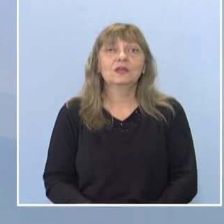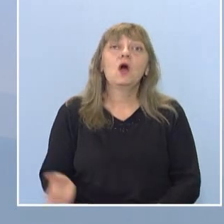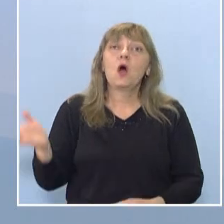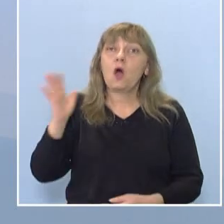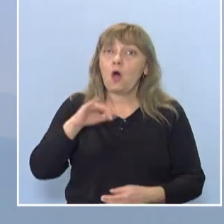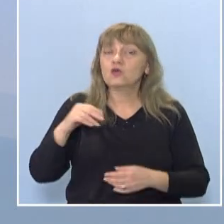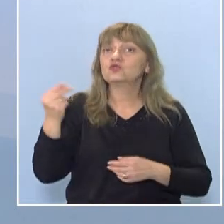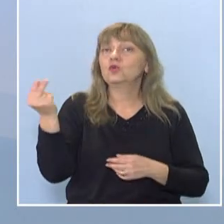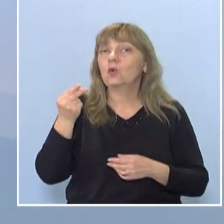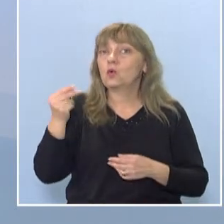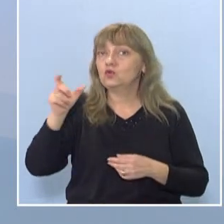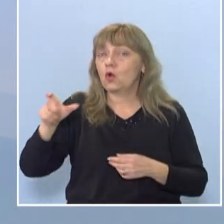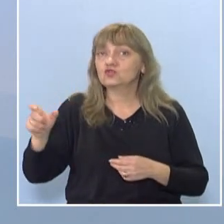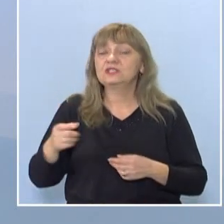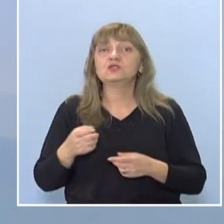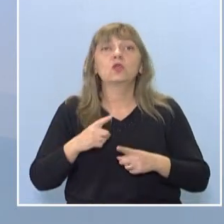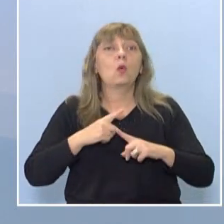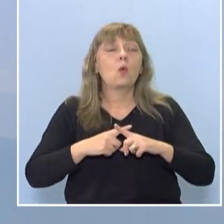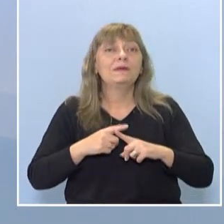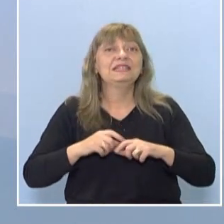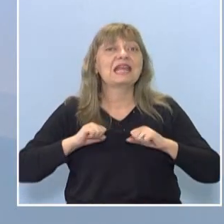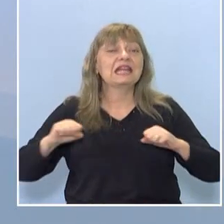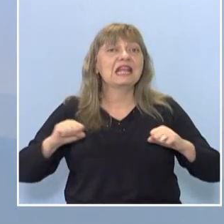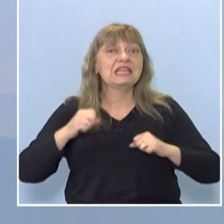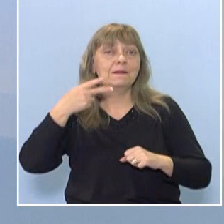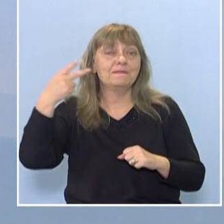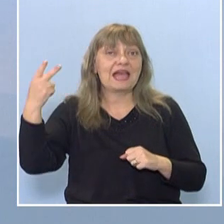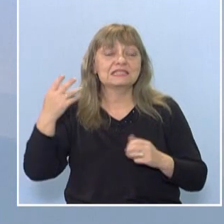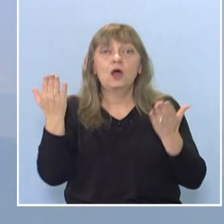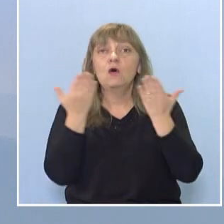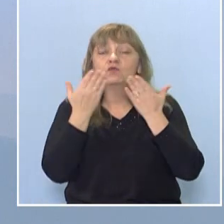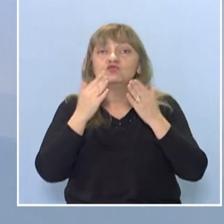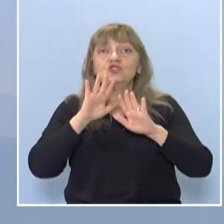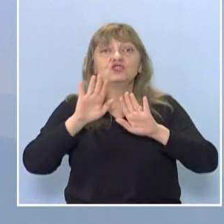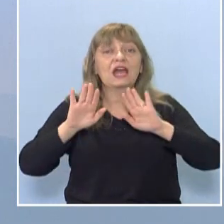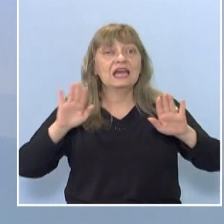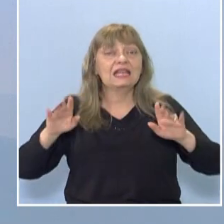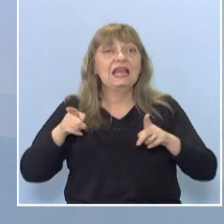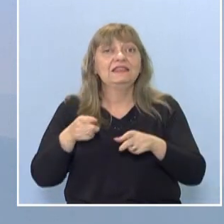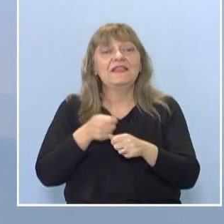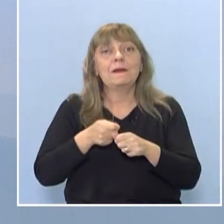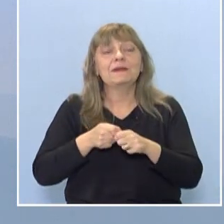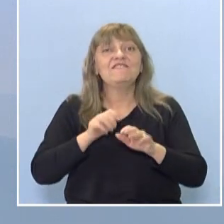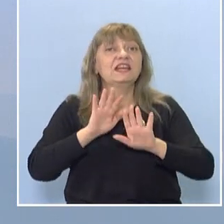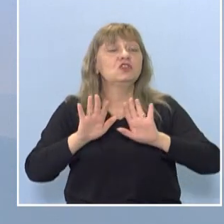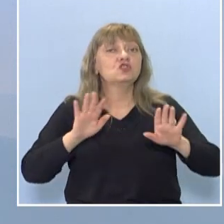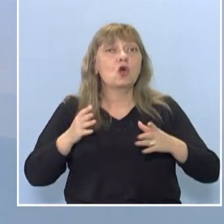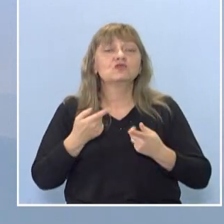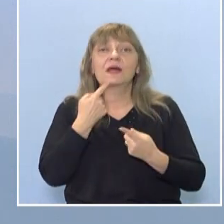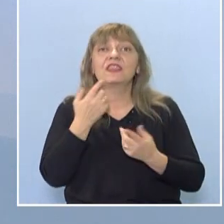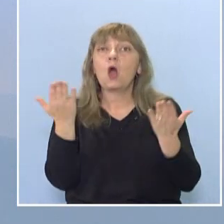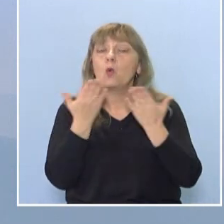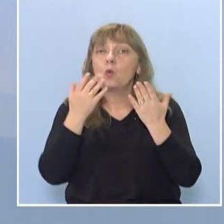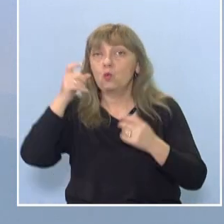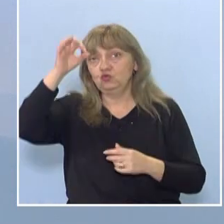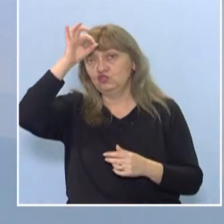И още художници от хуманитарната гимназия в училищната галерия. Те подредиха изложба на възпитаници на училището, които